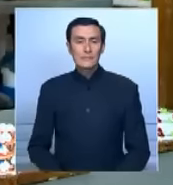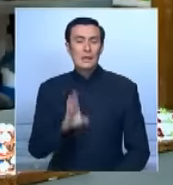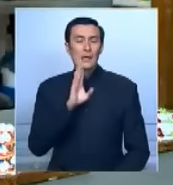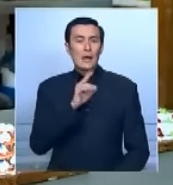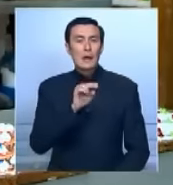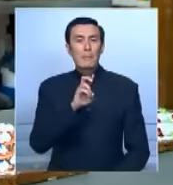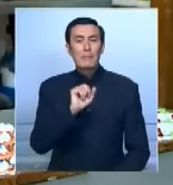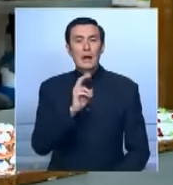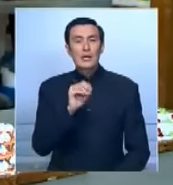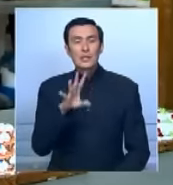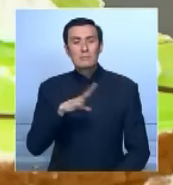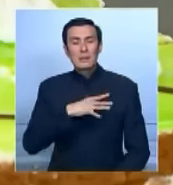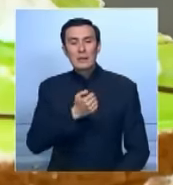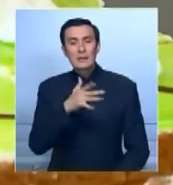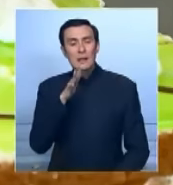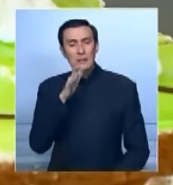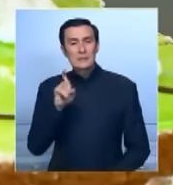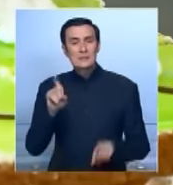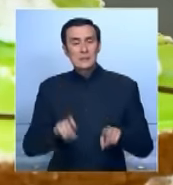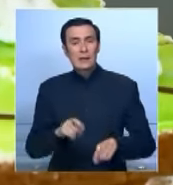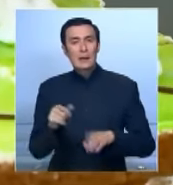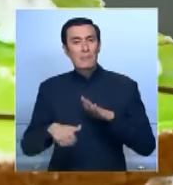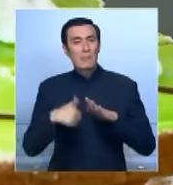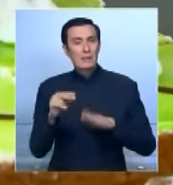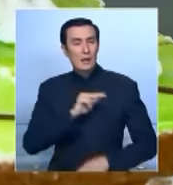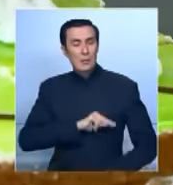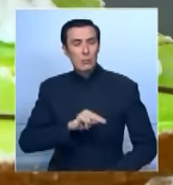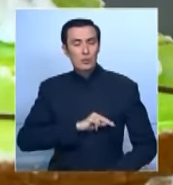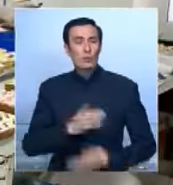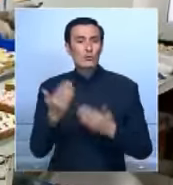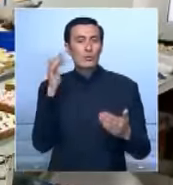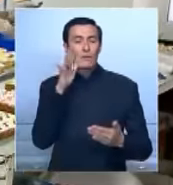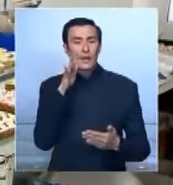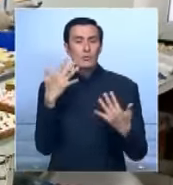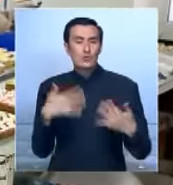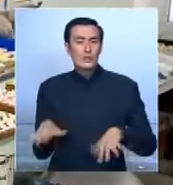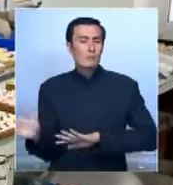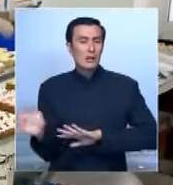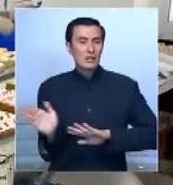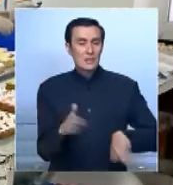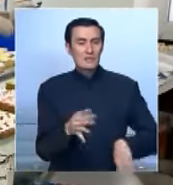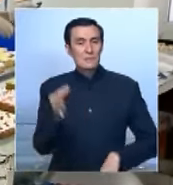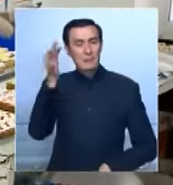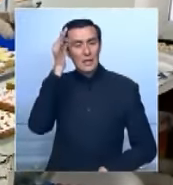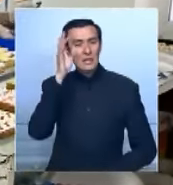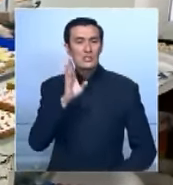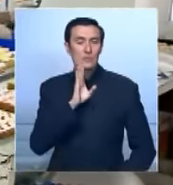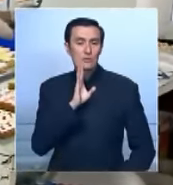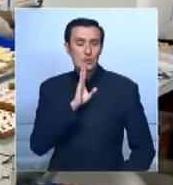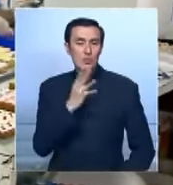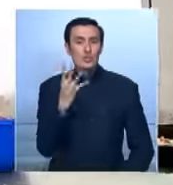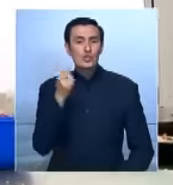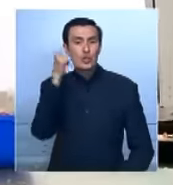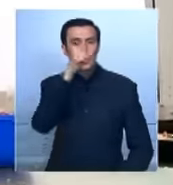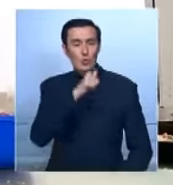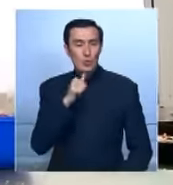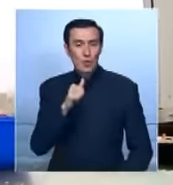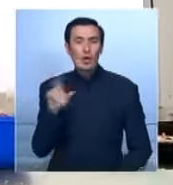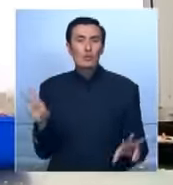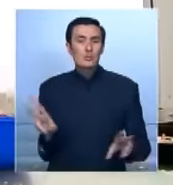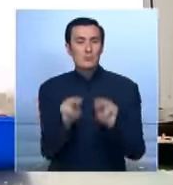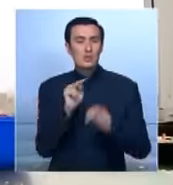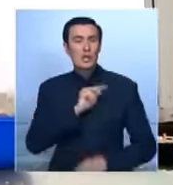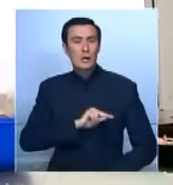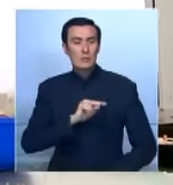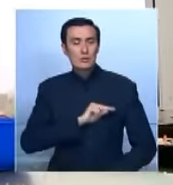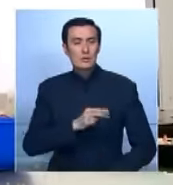Балжан Салимбаева несколько лет сидела без работы. Однако те трудные времена давно позади, вспоминает девушка. Вот уже как 4 года она успешно